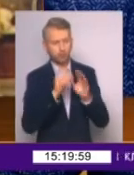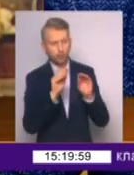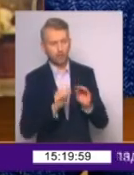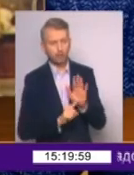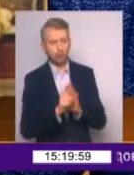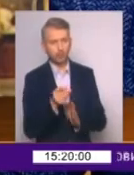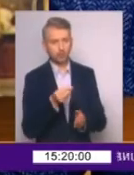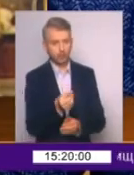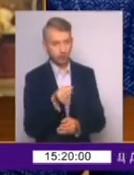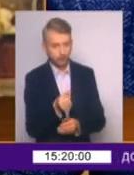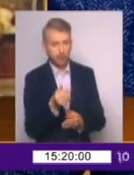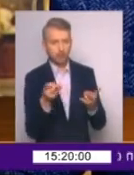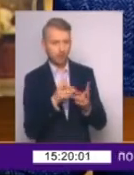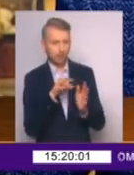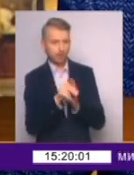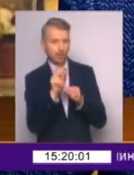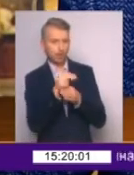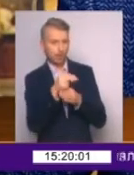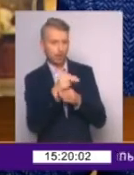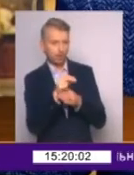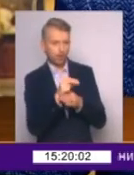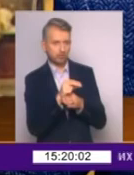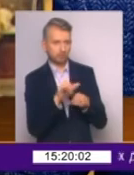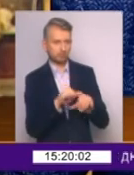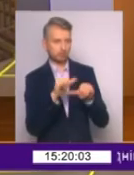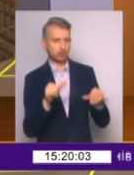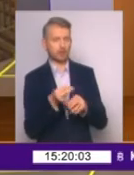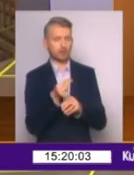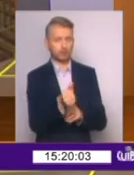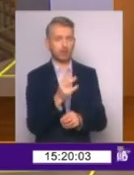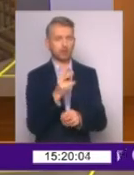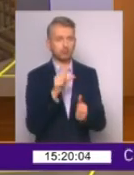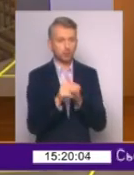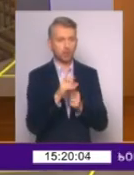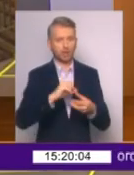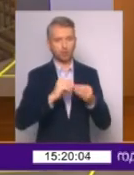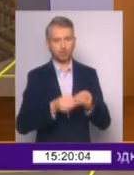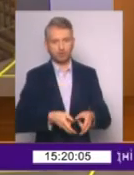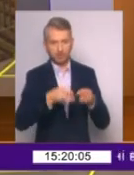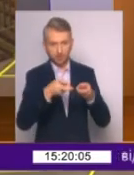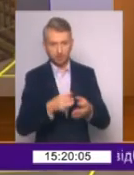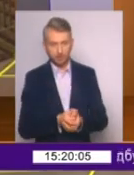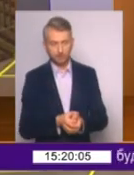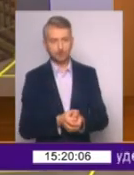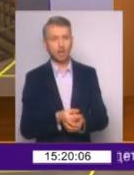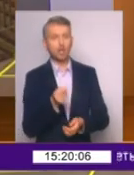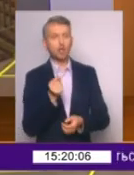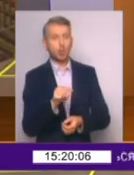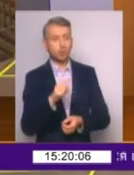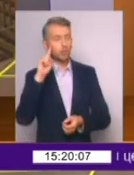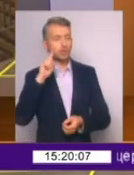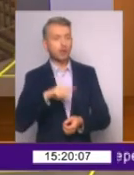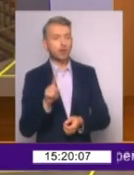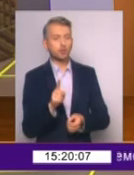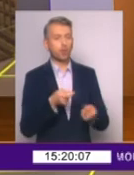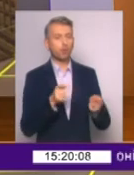фінансування, потрібно вносити коригування в збільшення фінансування іменно на проблеми ліфтів. Тому знаю, що